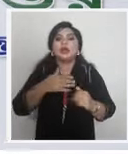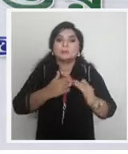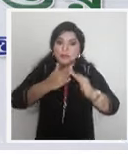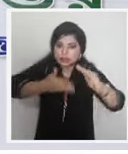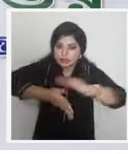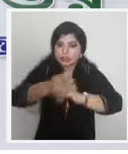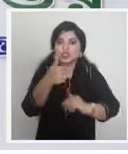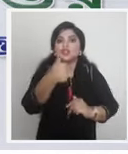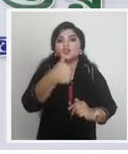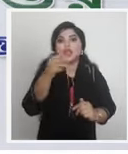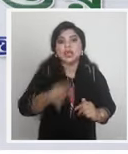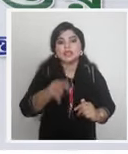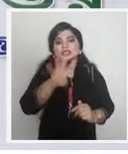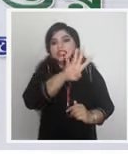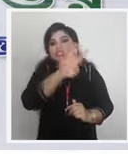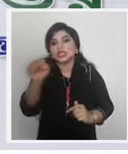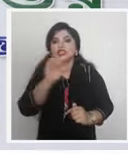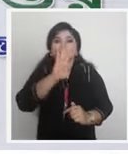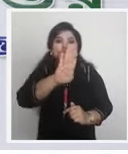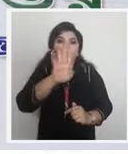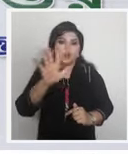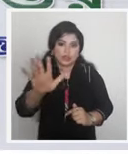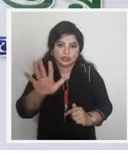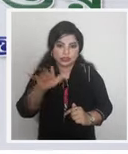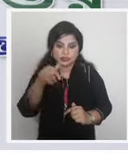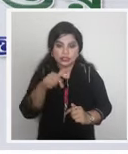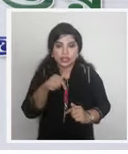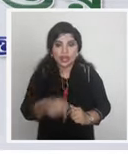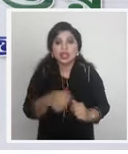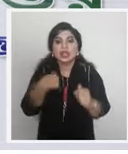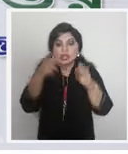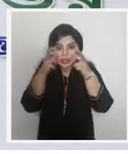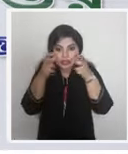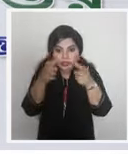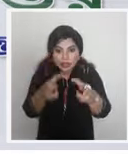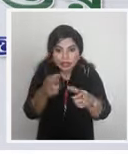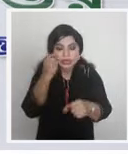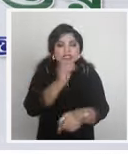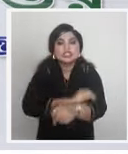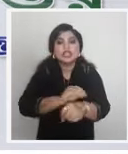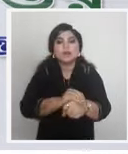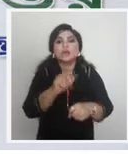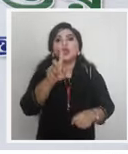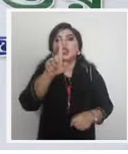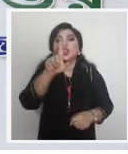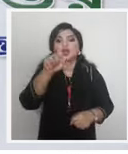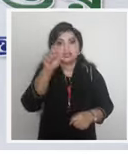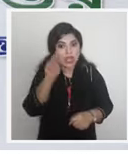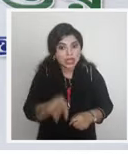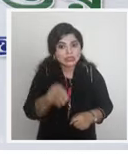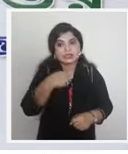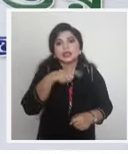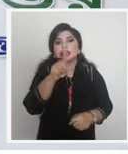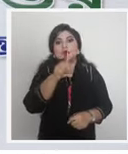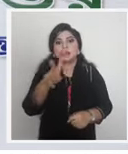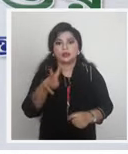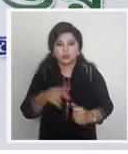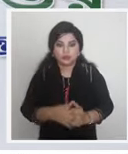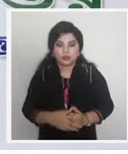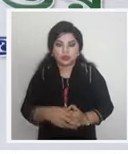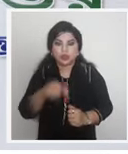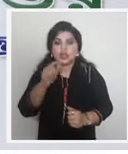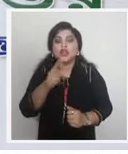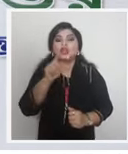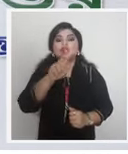পর্যন্ত আইসোলেশনে 17,197 জন, এ পর্যন্ত ছাড় পেয়েছেন 6,445 জন। বর্তমানে আইসোলেশনে